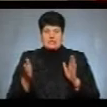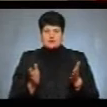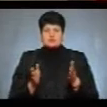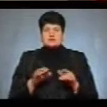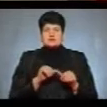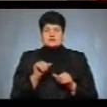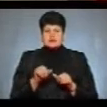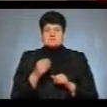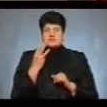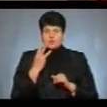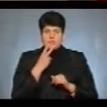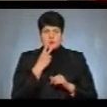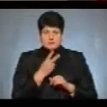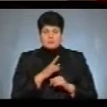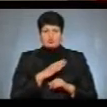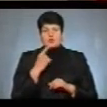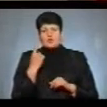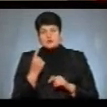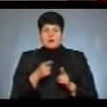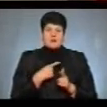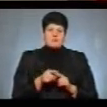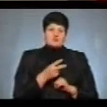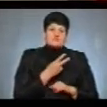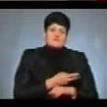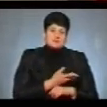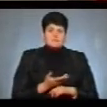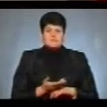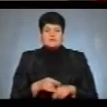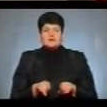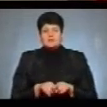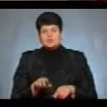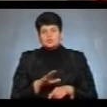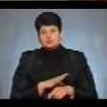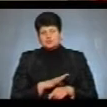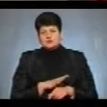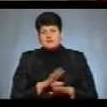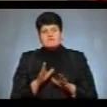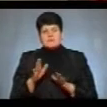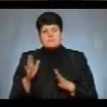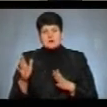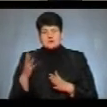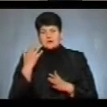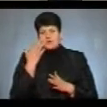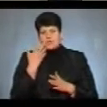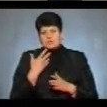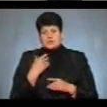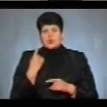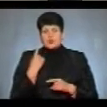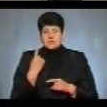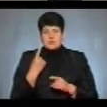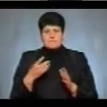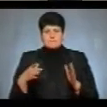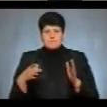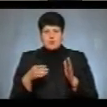3 передбачених законом. Була одна або дві. Також було, відповідно, були випадки, коли лише однією